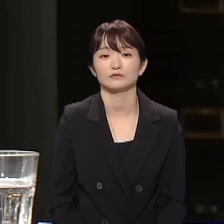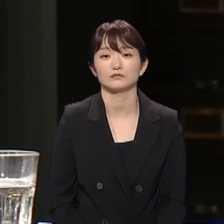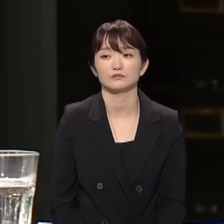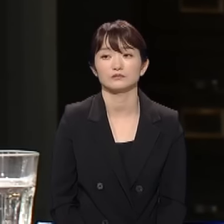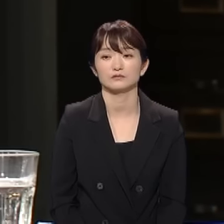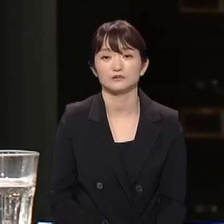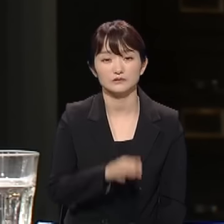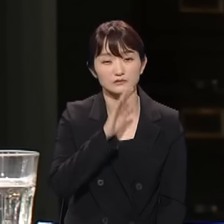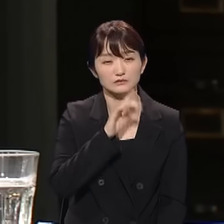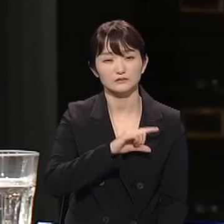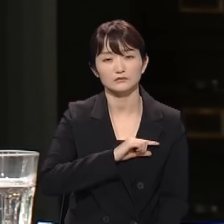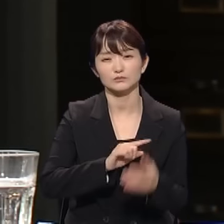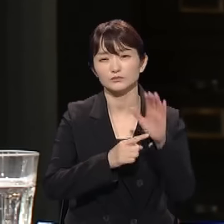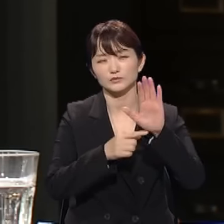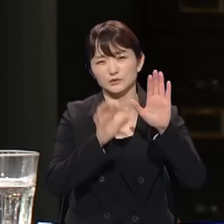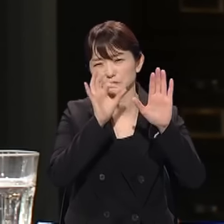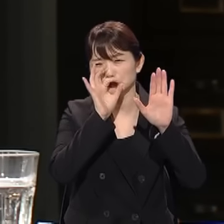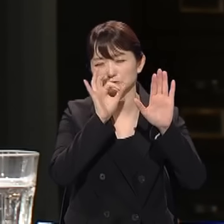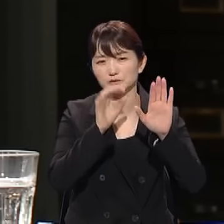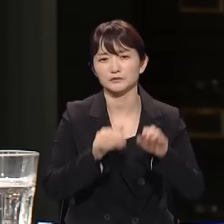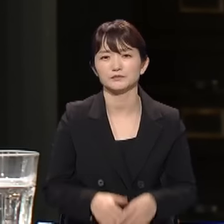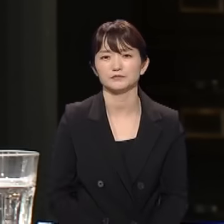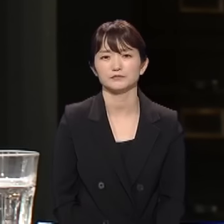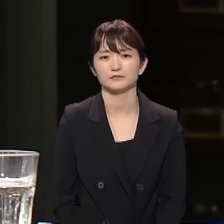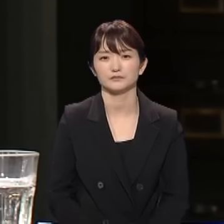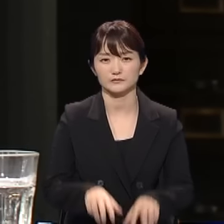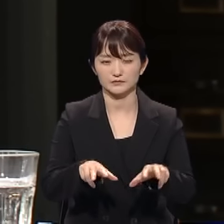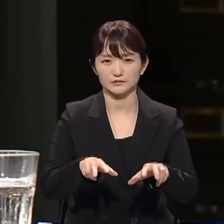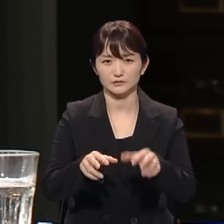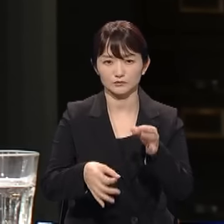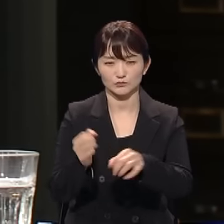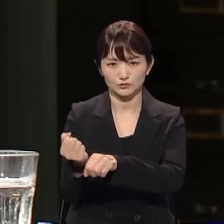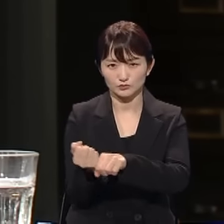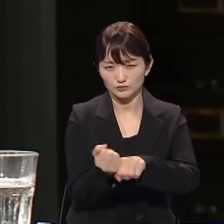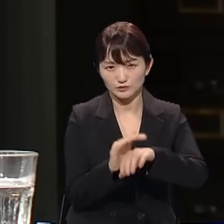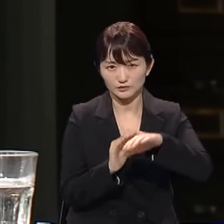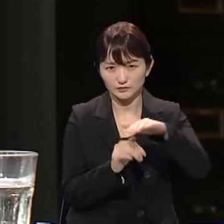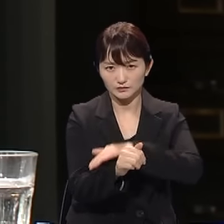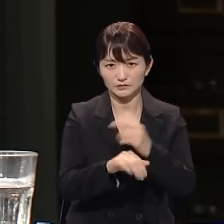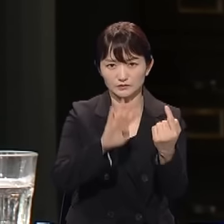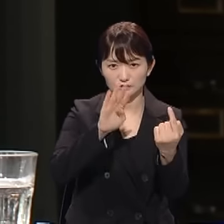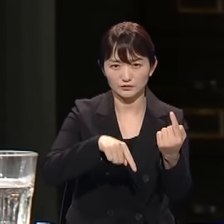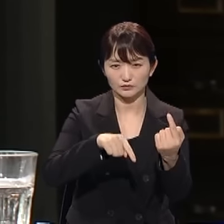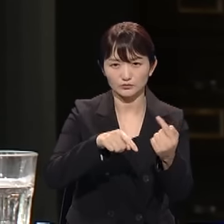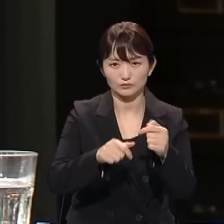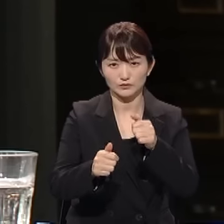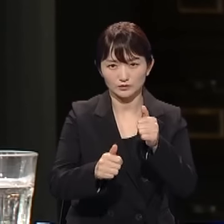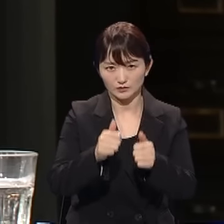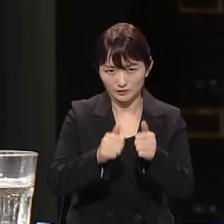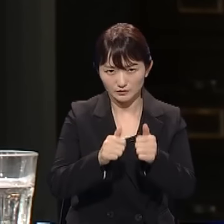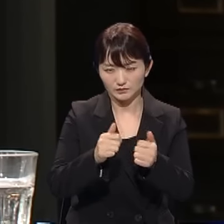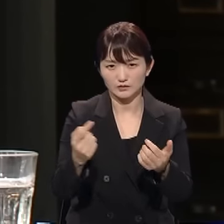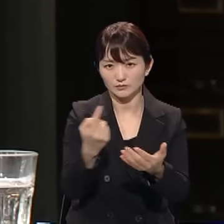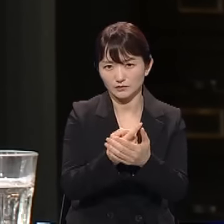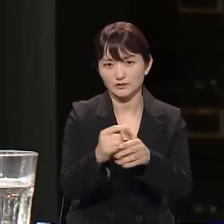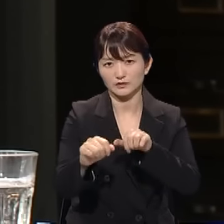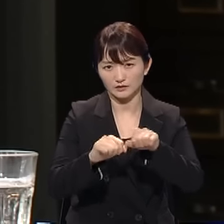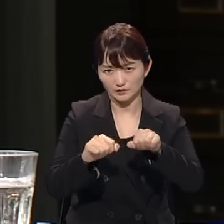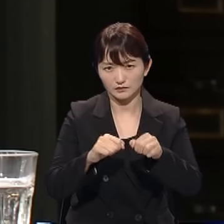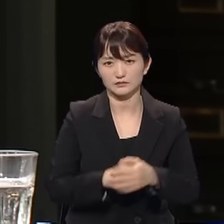뭐 실명을 공개할 수는 없습니다만 현역 프로 선수고요. 일부 투어에서 활동을 합니다. 정상급